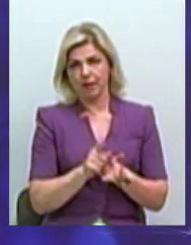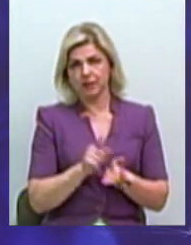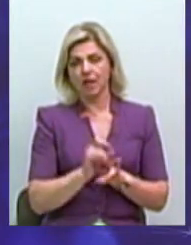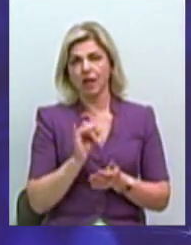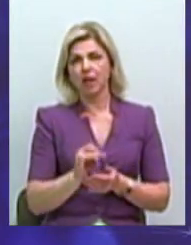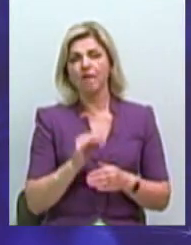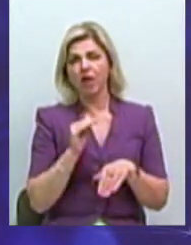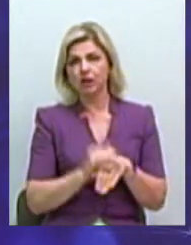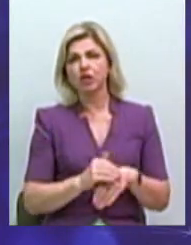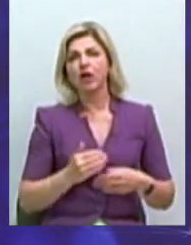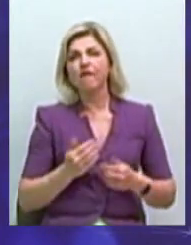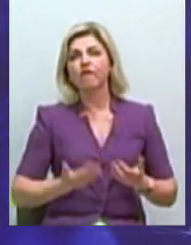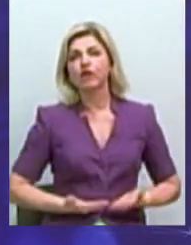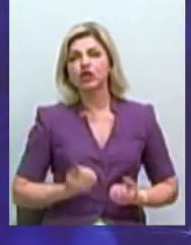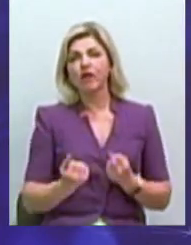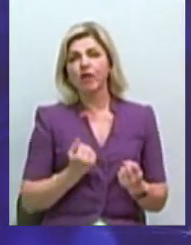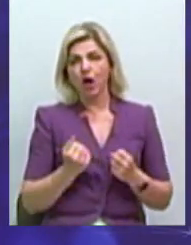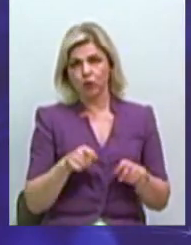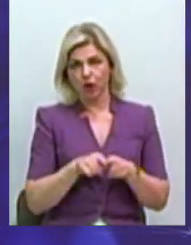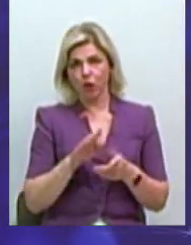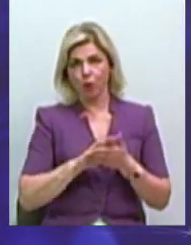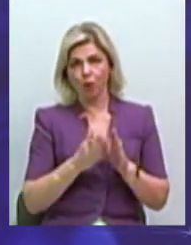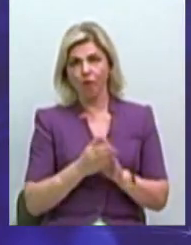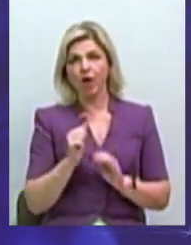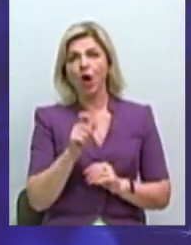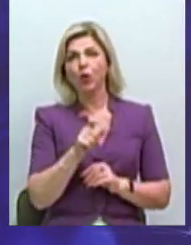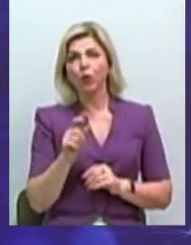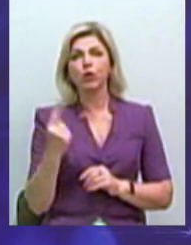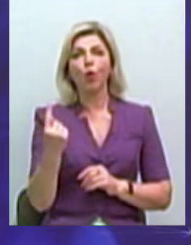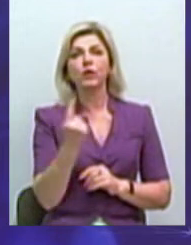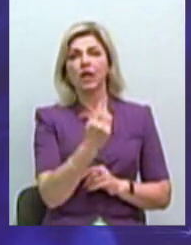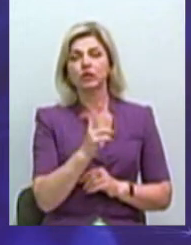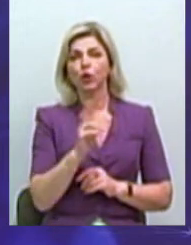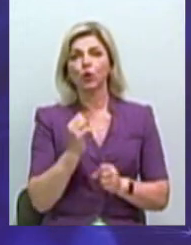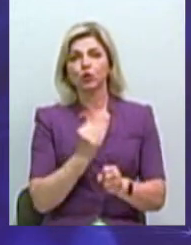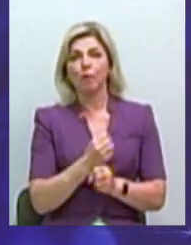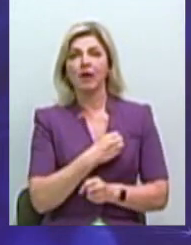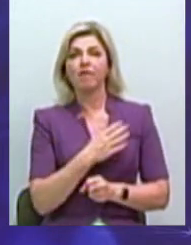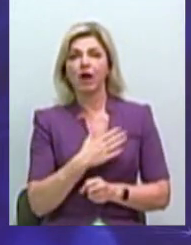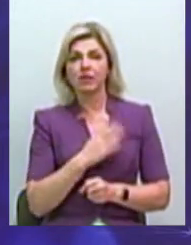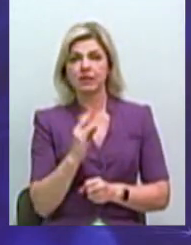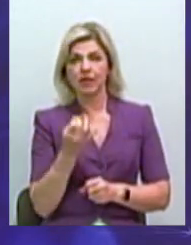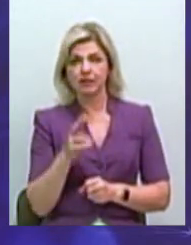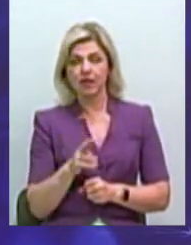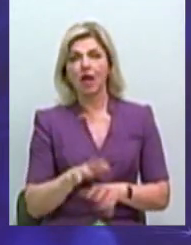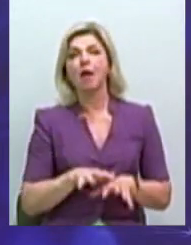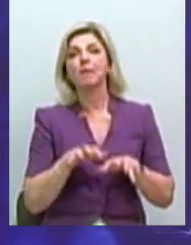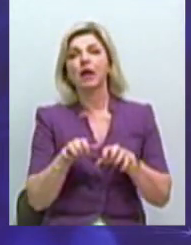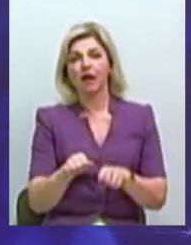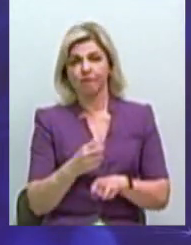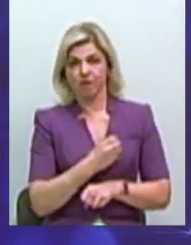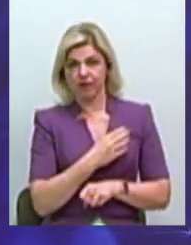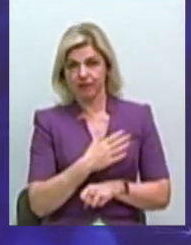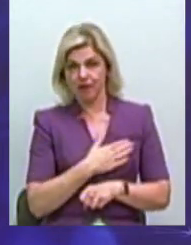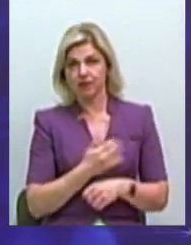виживають в даних умовах. А люди, які одиниці, які зробили приватизацію, я б навіть сказав прихватизацію, вони